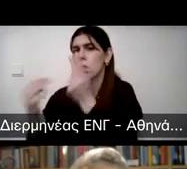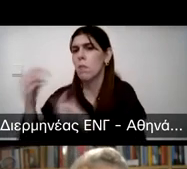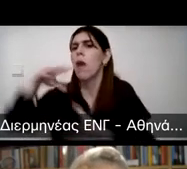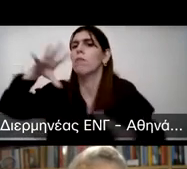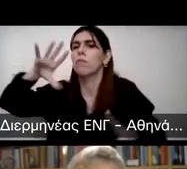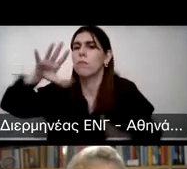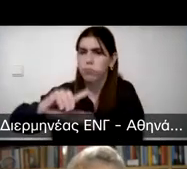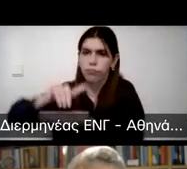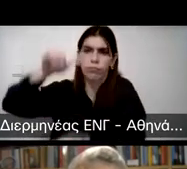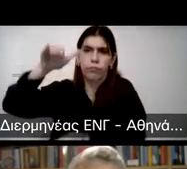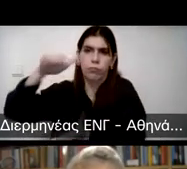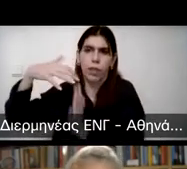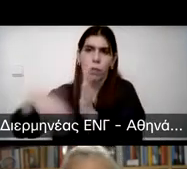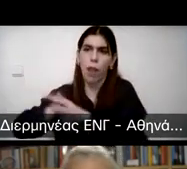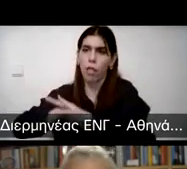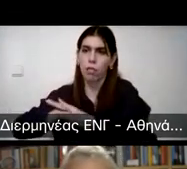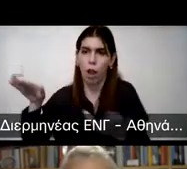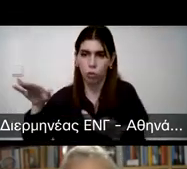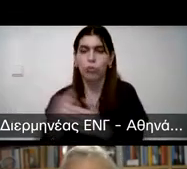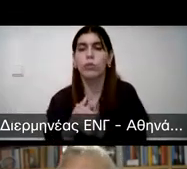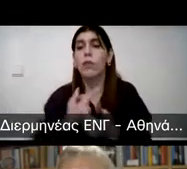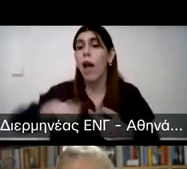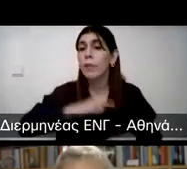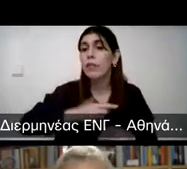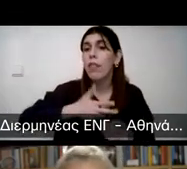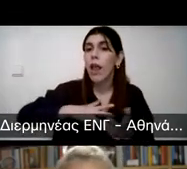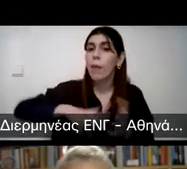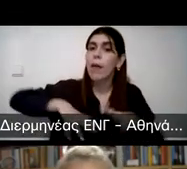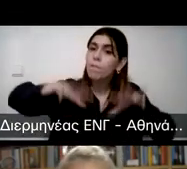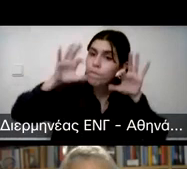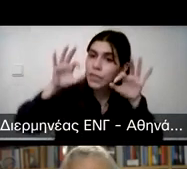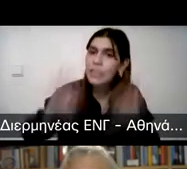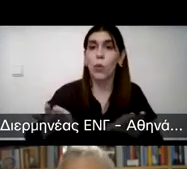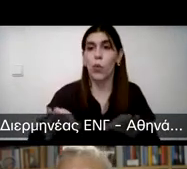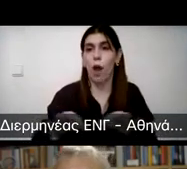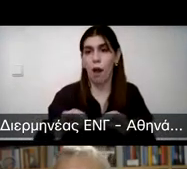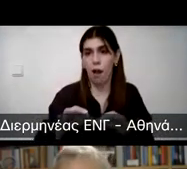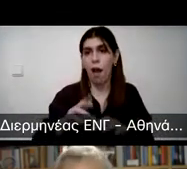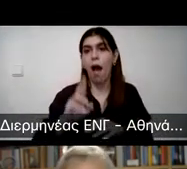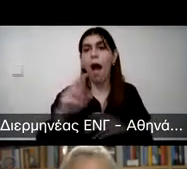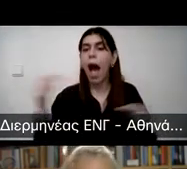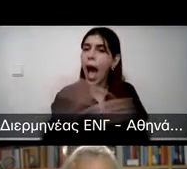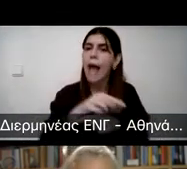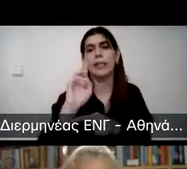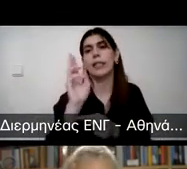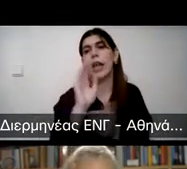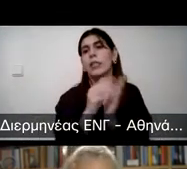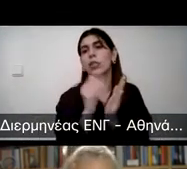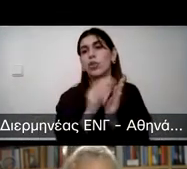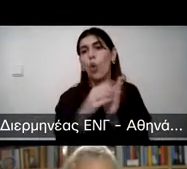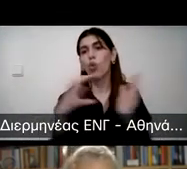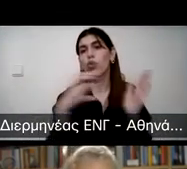να κατοχυρώσουμε την αντιρατσιστικότητα των κειμένων, επιλέξαμε κείμενα από πηγές που προγραμματικά